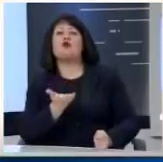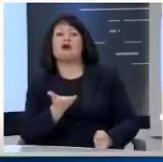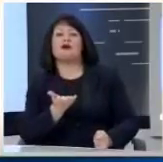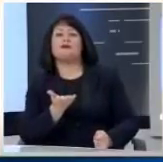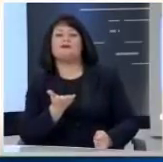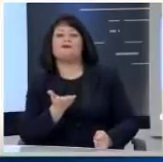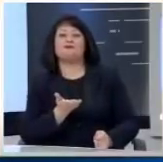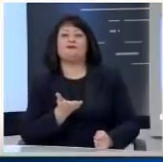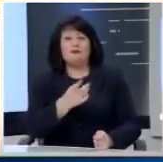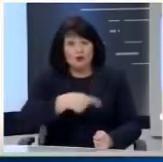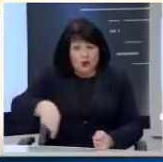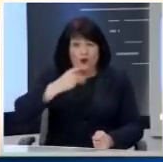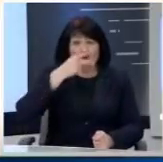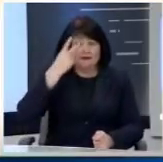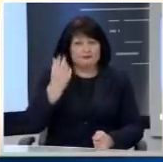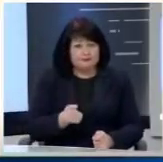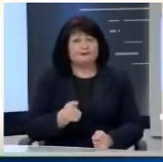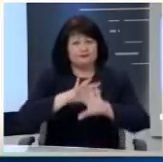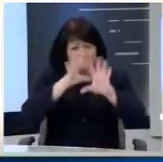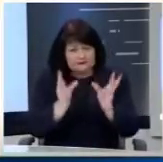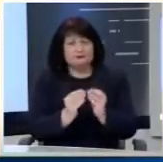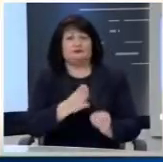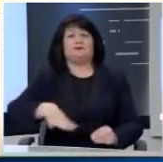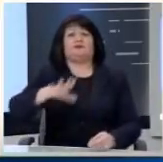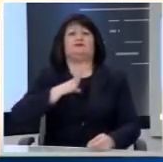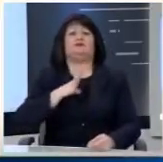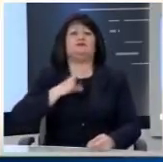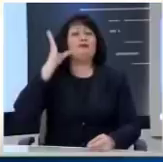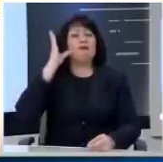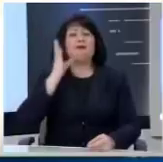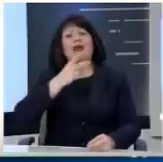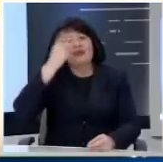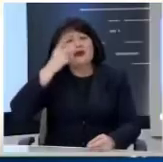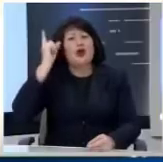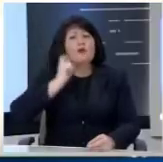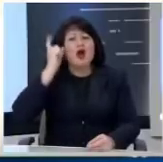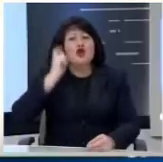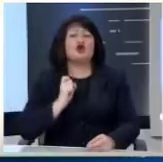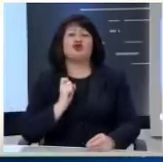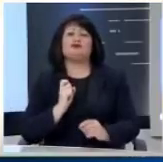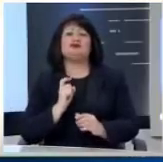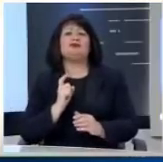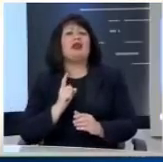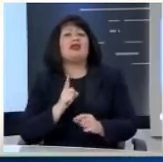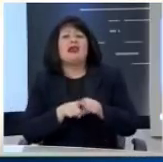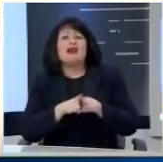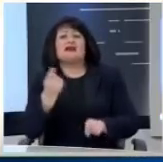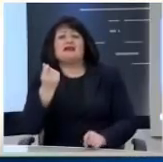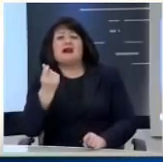η πρόσβαση στη γνώση πρέπει να είναι καθολική. Ανεξαρτήτως καταγωγής, κοινωνικής ή ταξικής